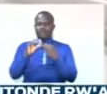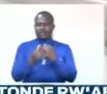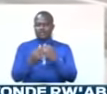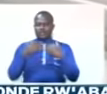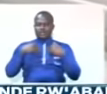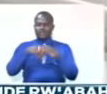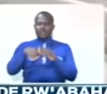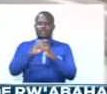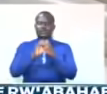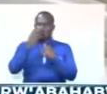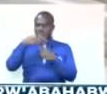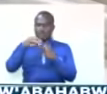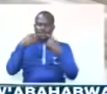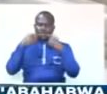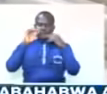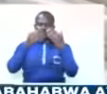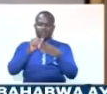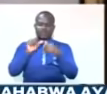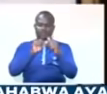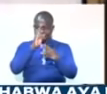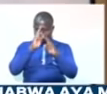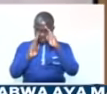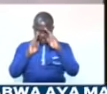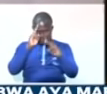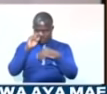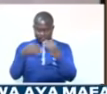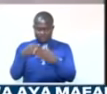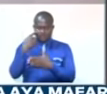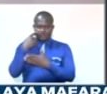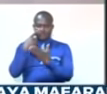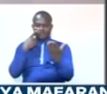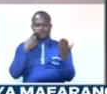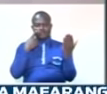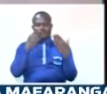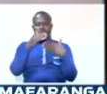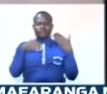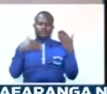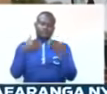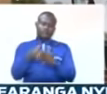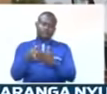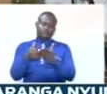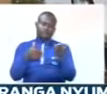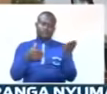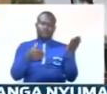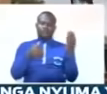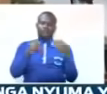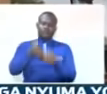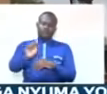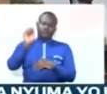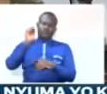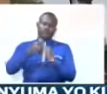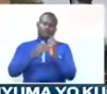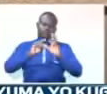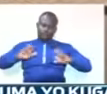aka karere ka Muhanga ritangaza ko ibirebana n'iyubahirizwa ry'amabwiriza yo kwirinda COVID-19 bireba abaturage ubwabo ku ikubitiro ariko